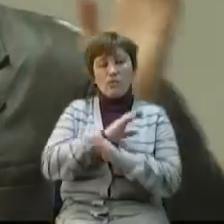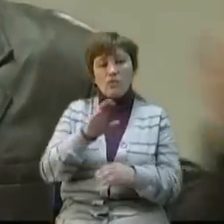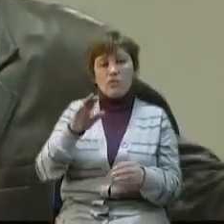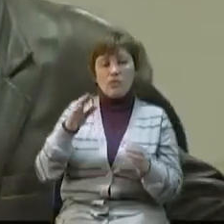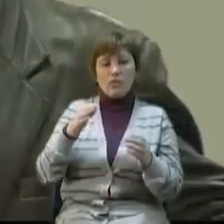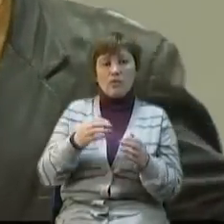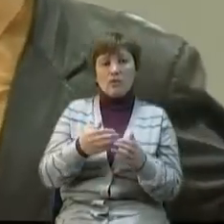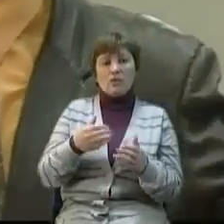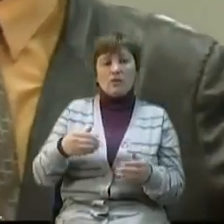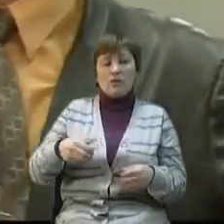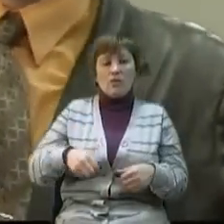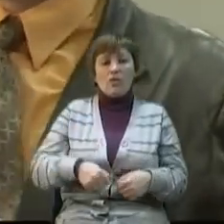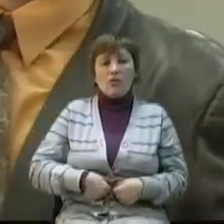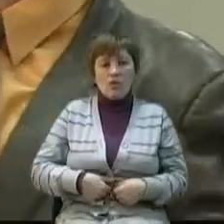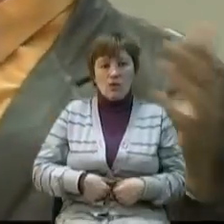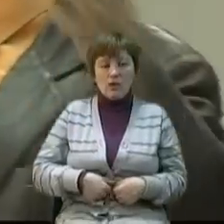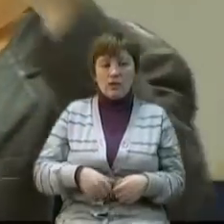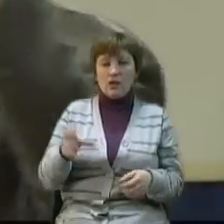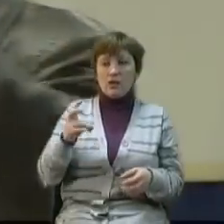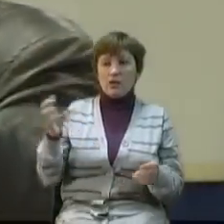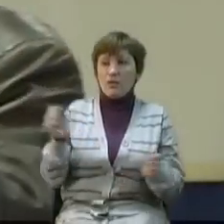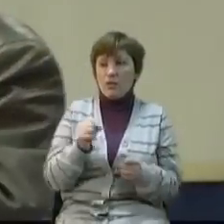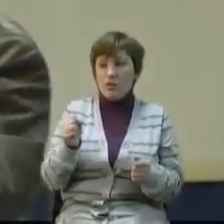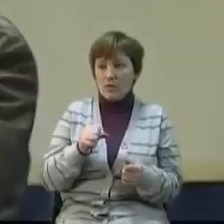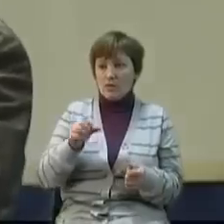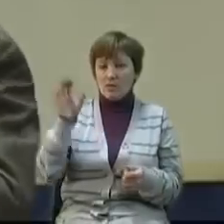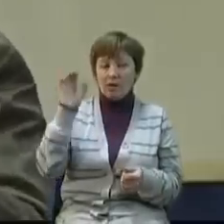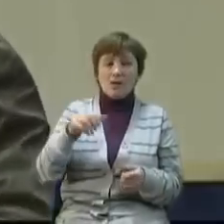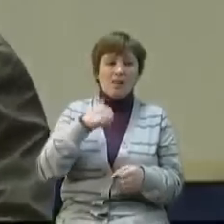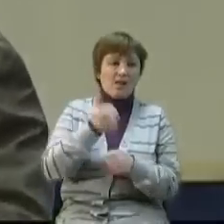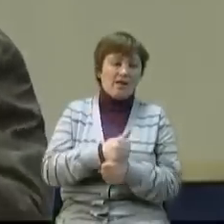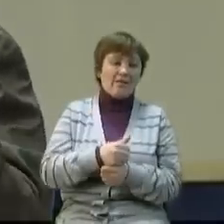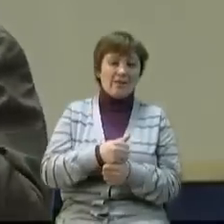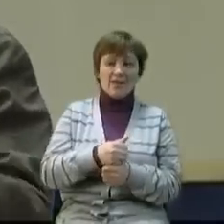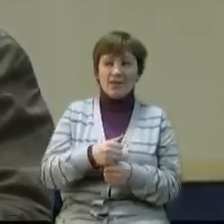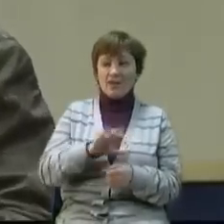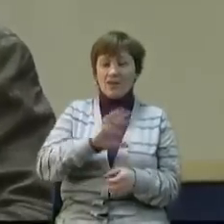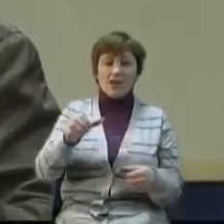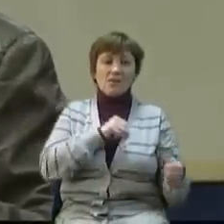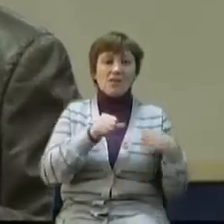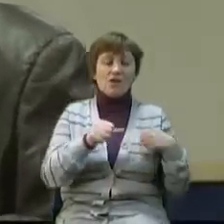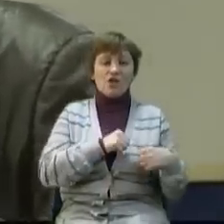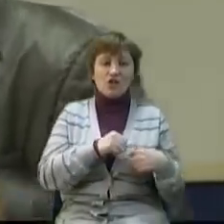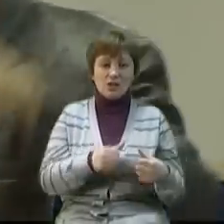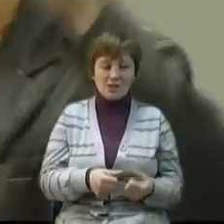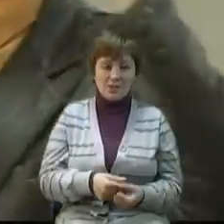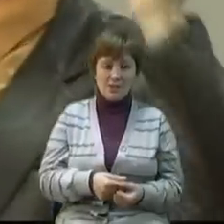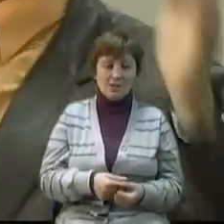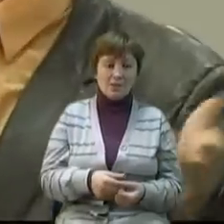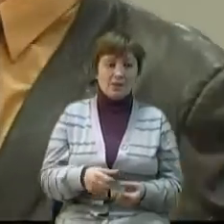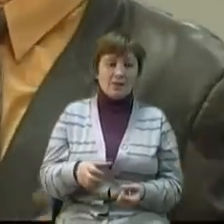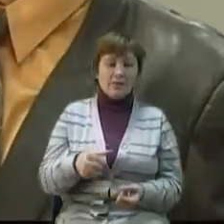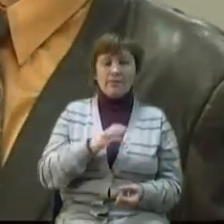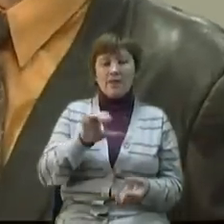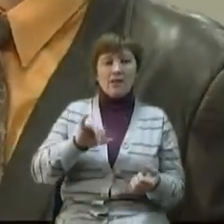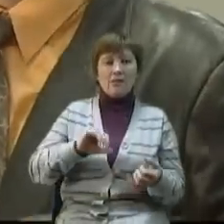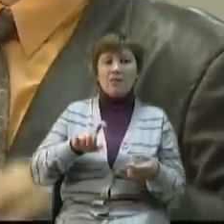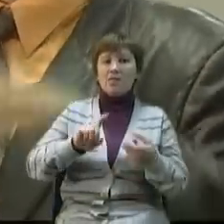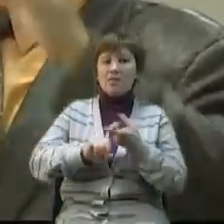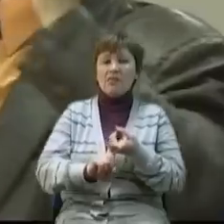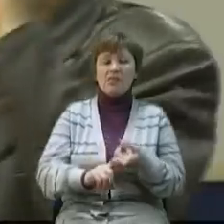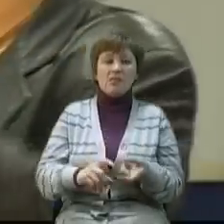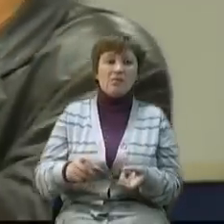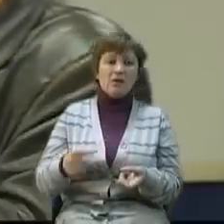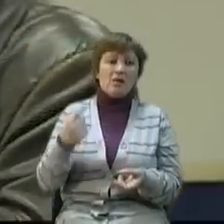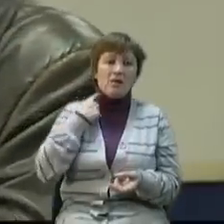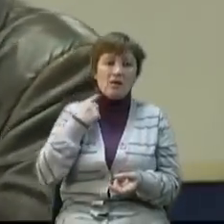под забором, главное не согрешить и попасть на небо. Вот самое главное. Я не был зависим от наркотики, я не был зависим от алкоголя,